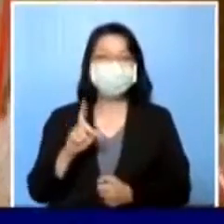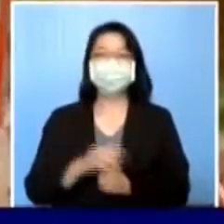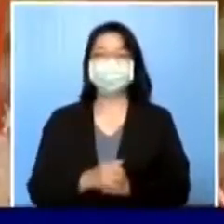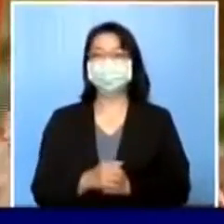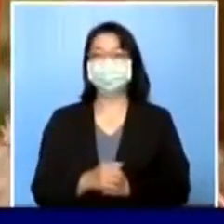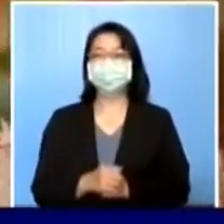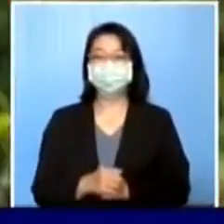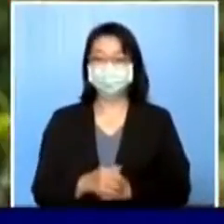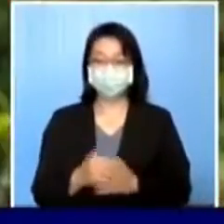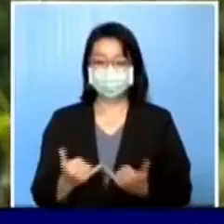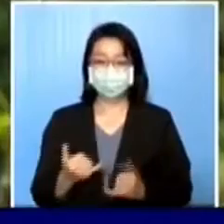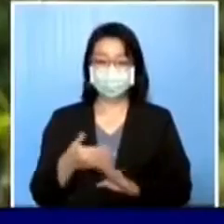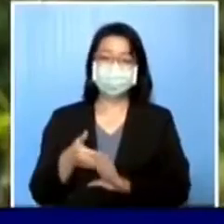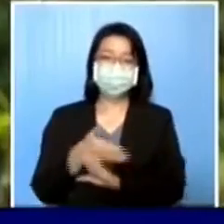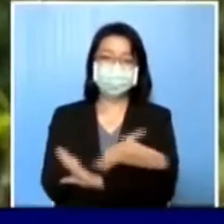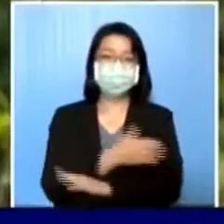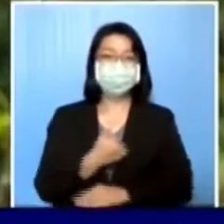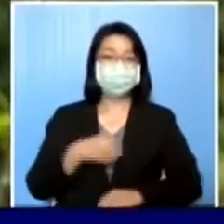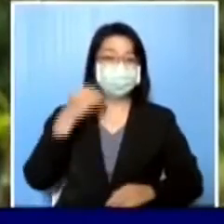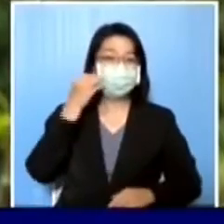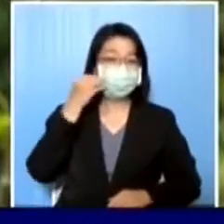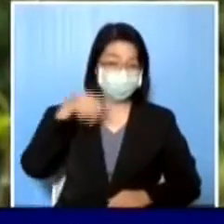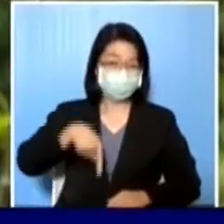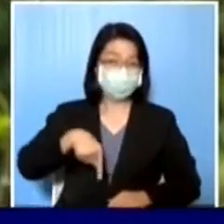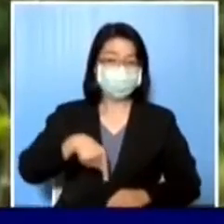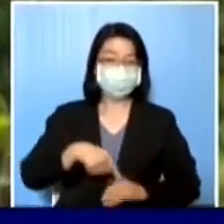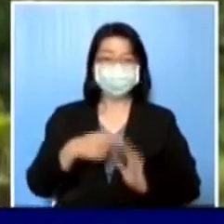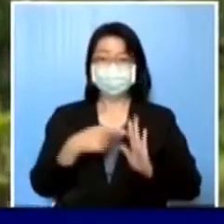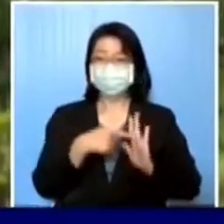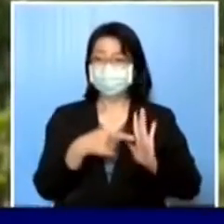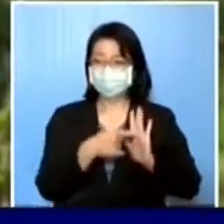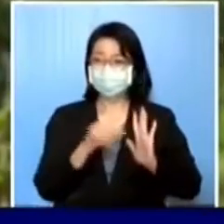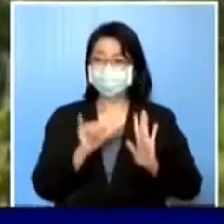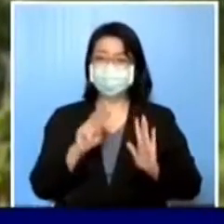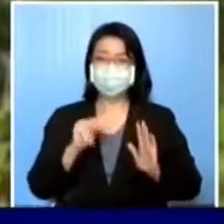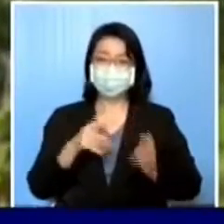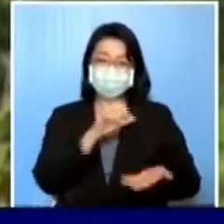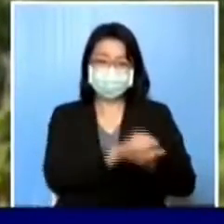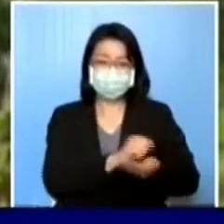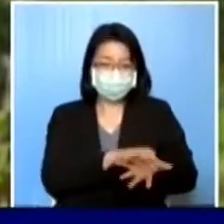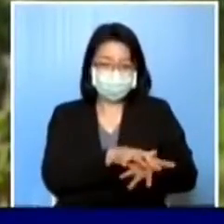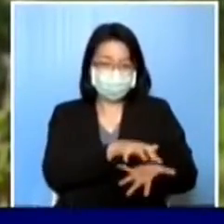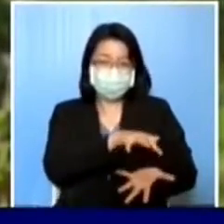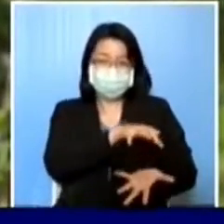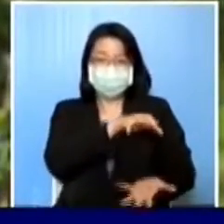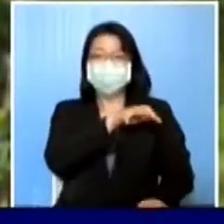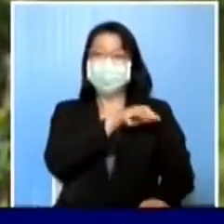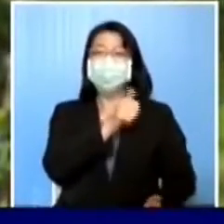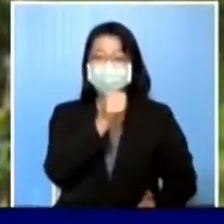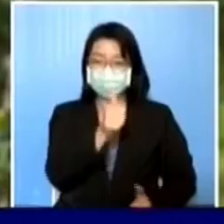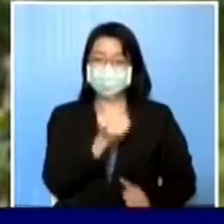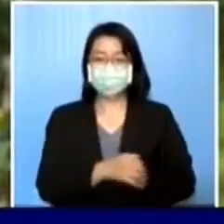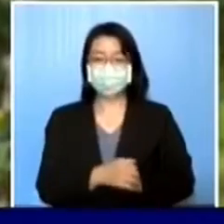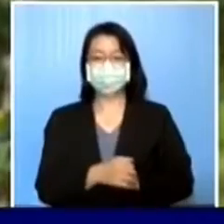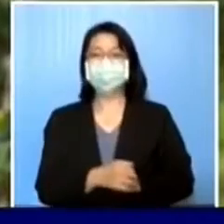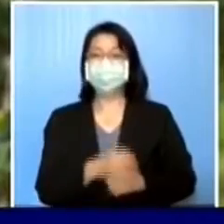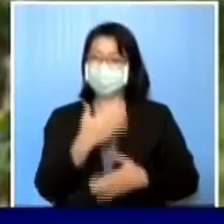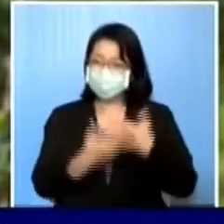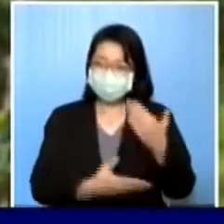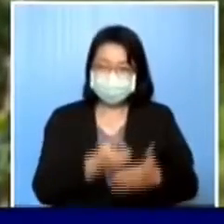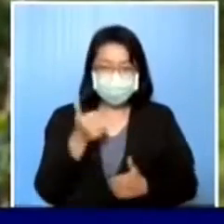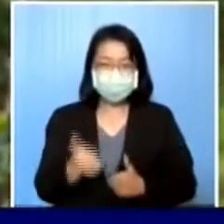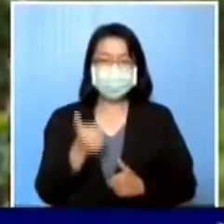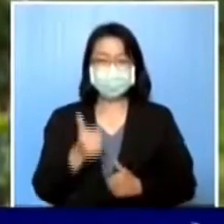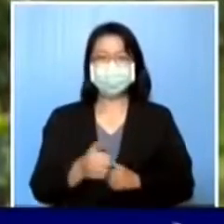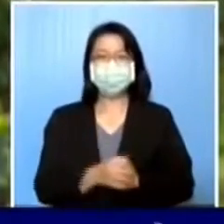ออก ความต้องการทุเรียนของบ้านแยงนะครับก็ถือว่าได้รับความนิยมเพิ่มขึ้นเรื่อยๆนะครับโดยเกษตรโดยหลัก